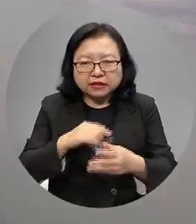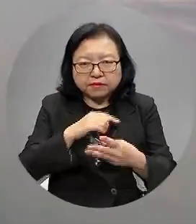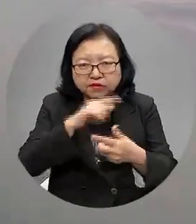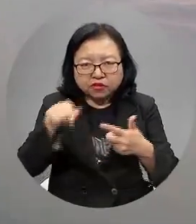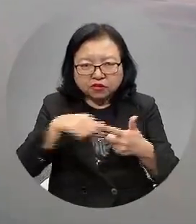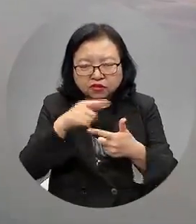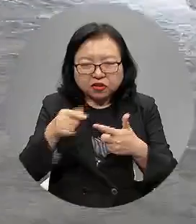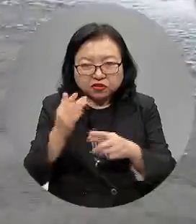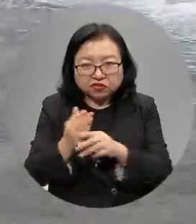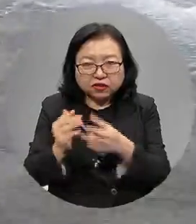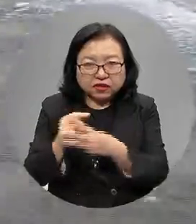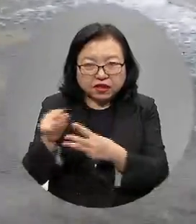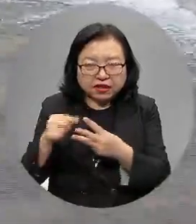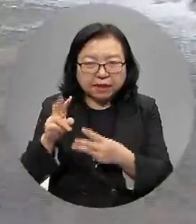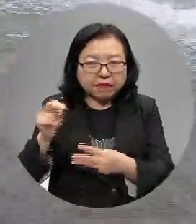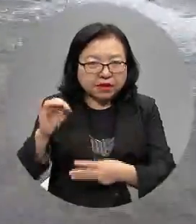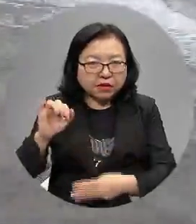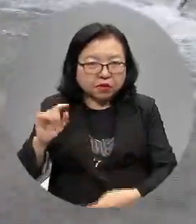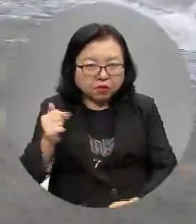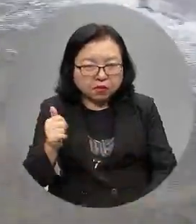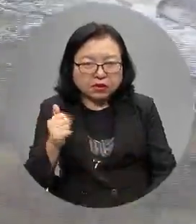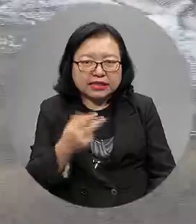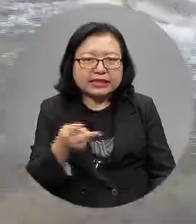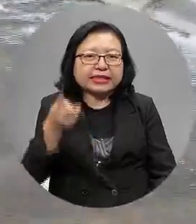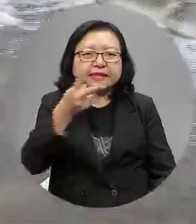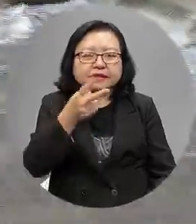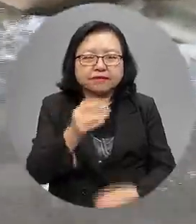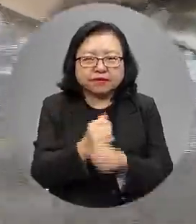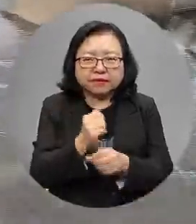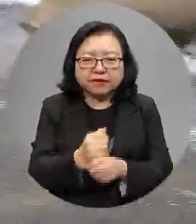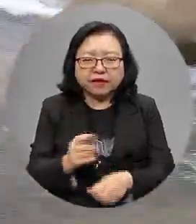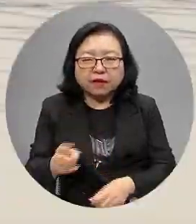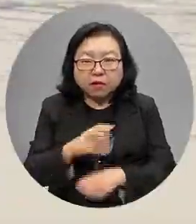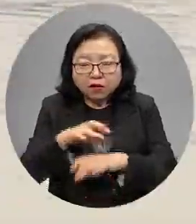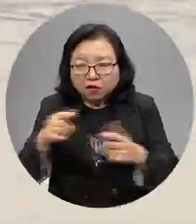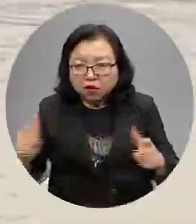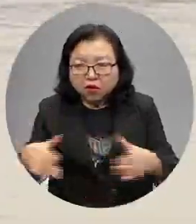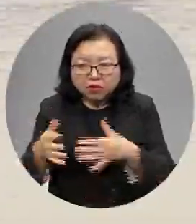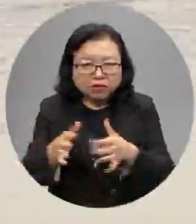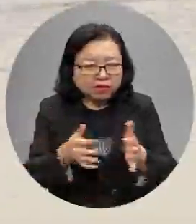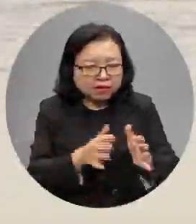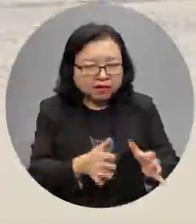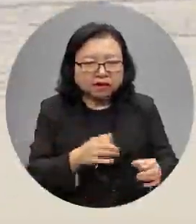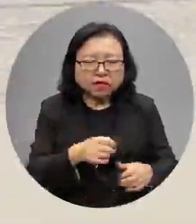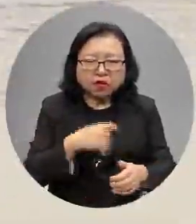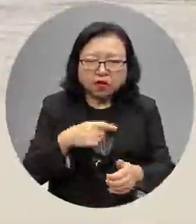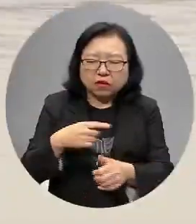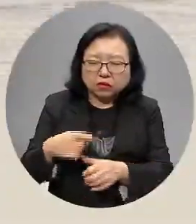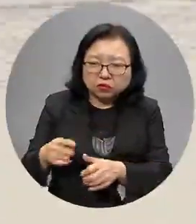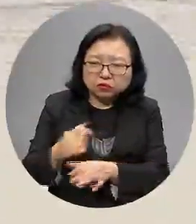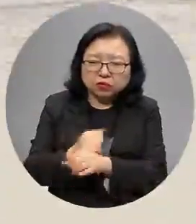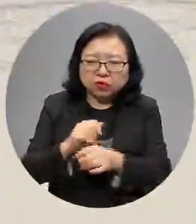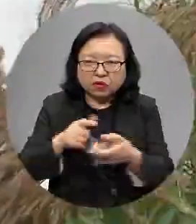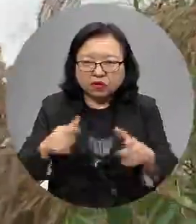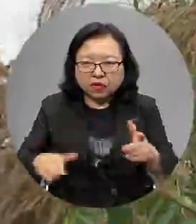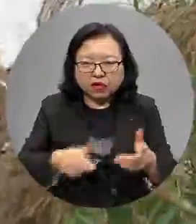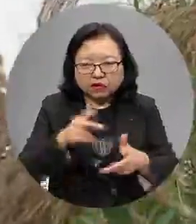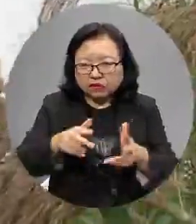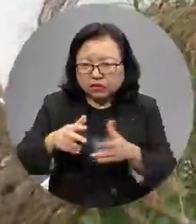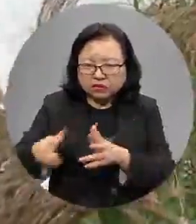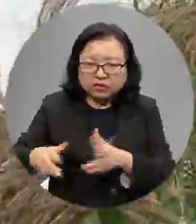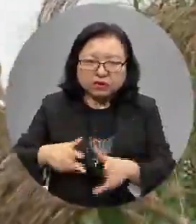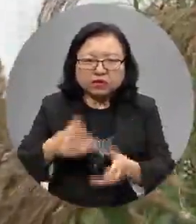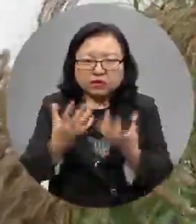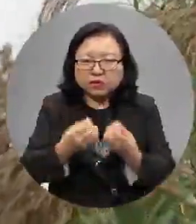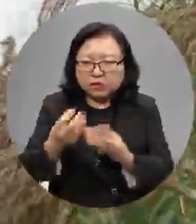높입니다. 오염원 실태조사, 도민운동 전개, 환경교육 강화, 저감사업 추진 등 4개 분야에서